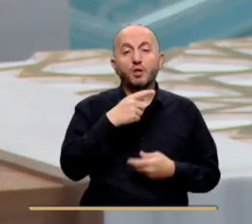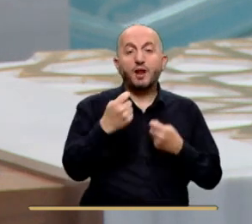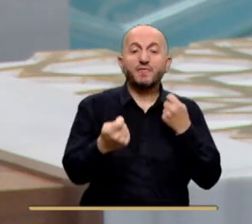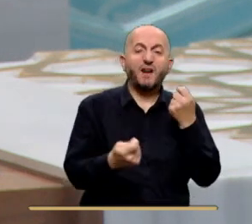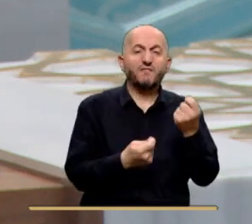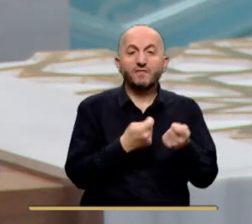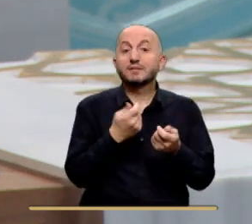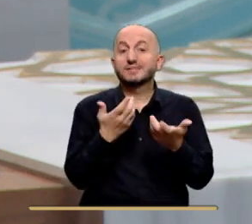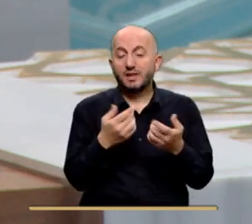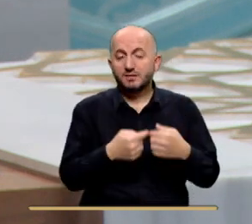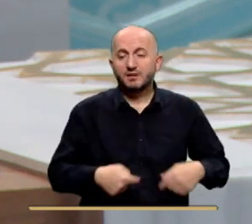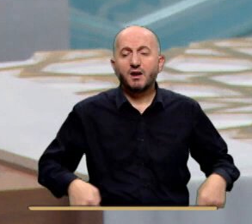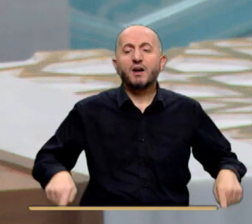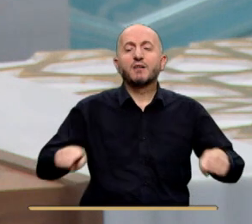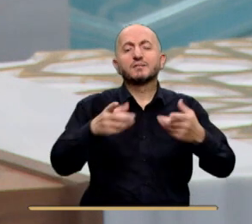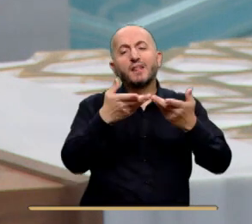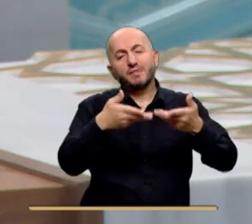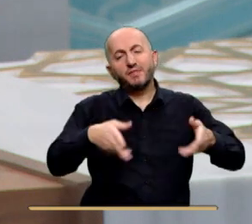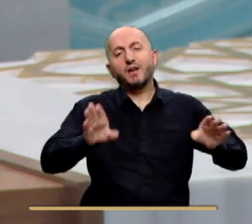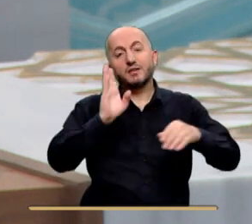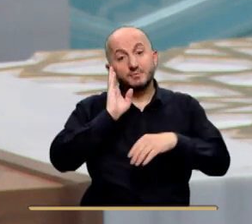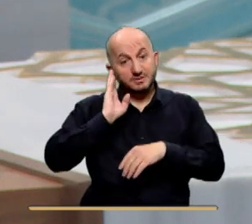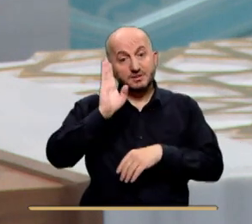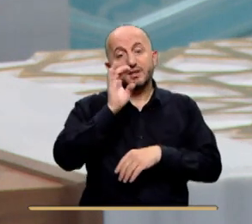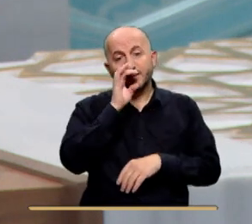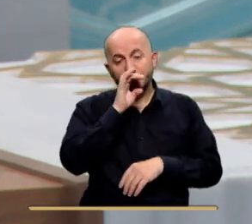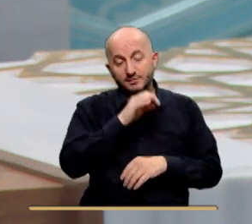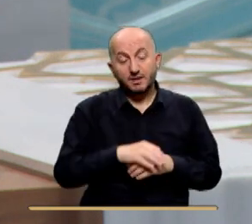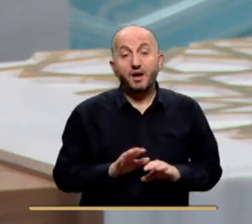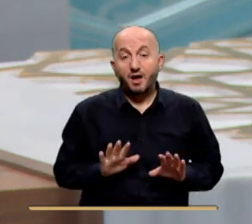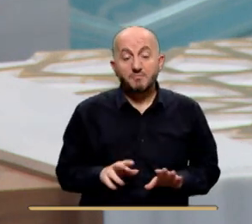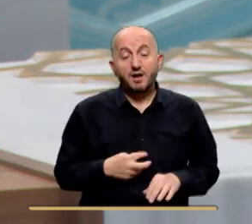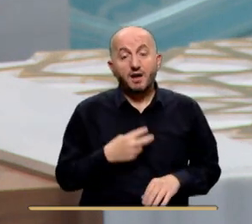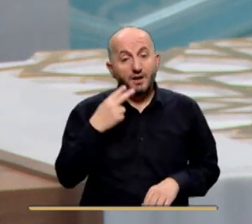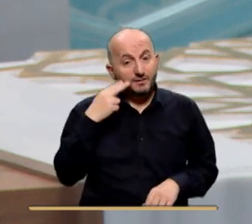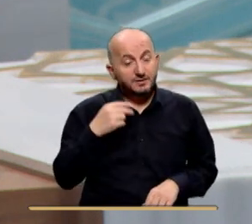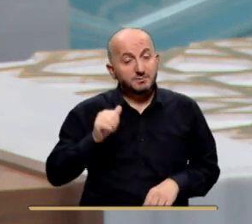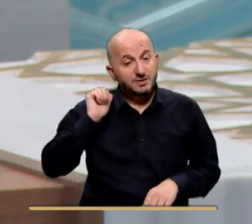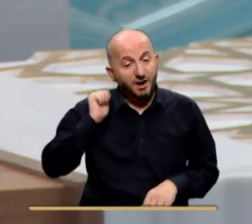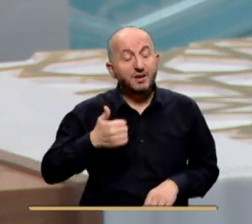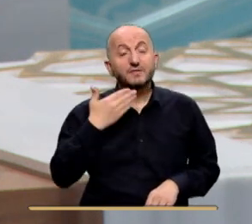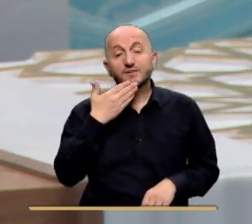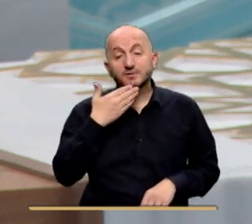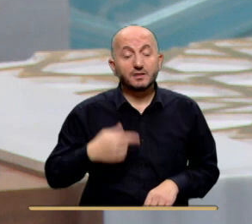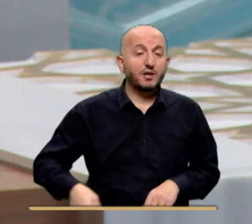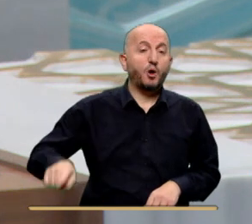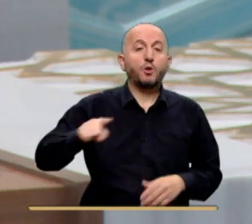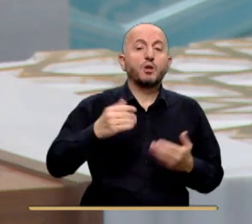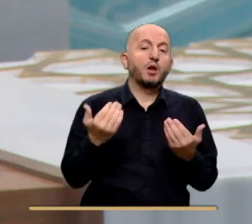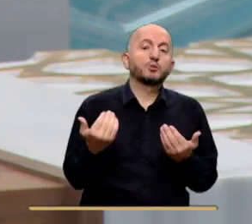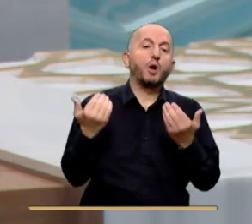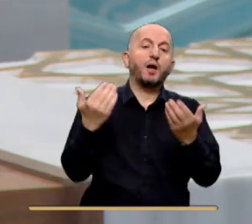davransaydın etrafından dağılıp giderlerdi. Ama Efendimiz her fırsatta onlara dua